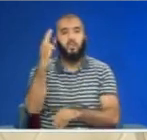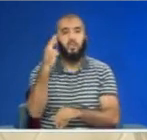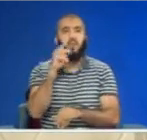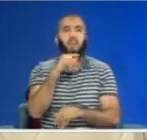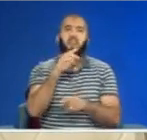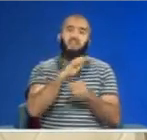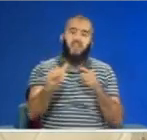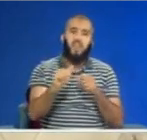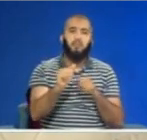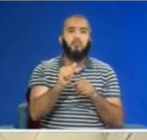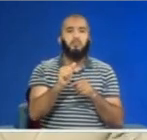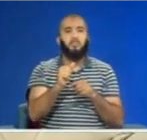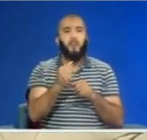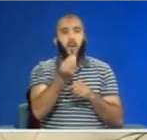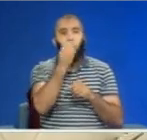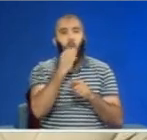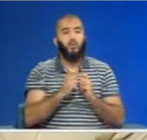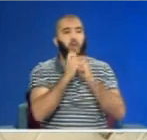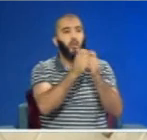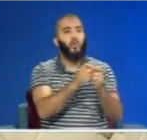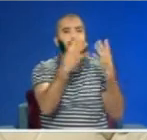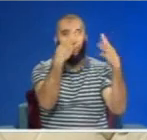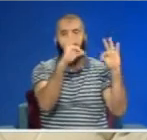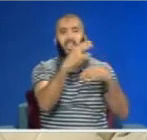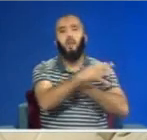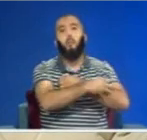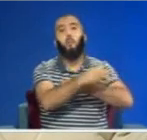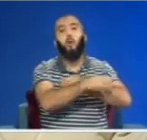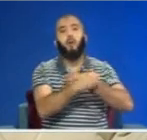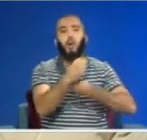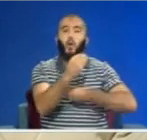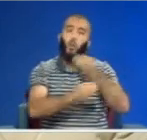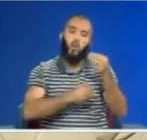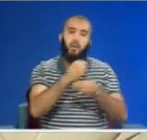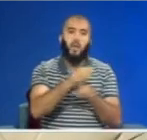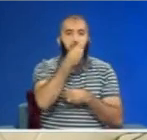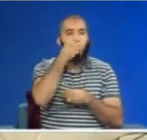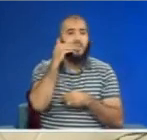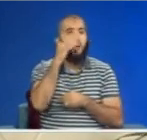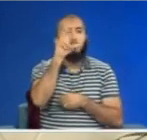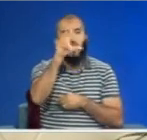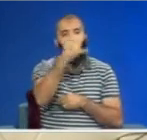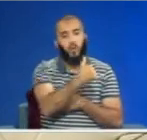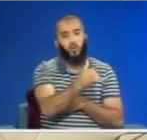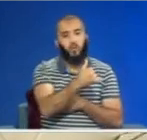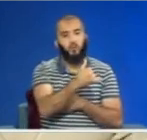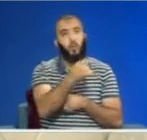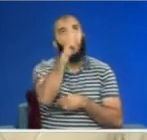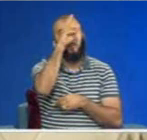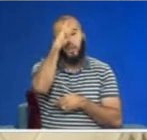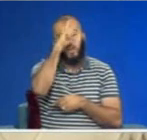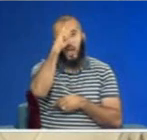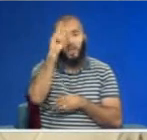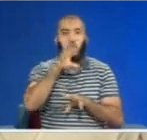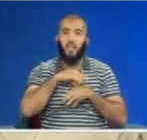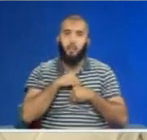يمينك بإطعام 10 مساكين إذا كنت قادرة، وإذا كنت عاجزة فصومي 3 أيام وربي يتقبل إن شاء الله.